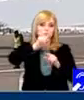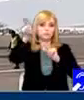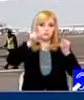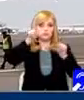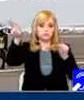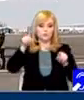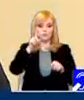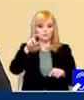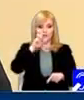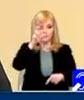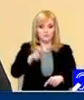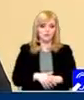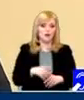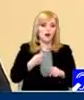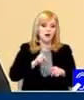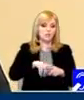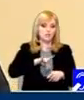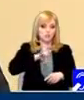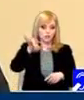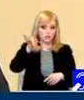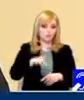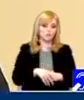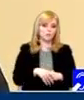de țări. Această rută va fi efectuată